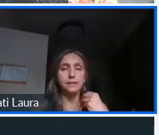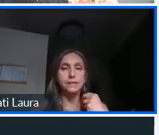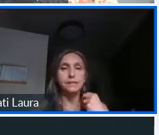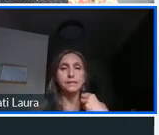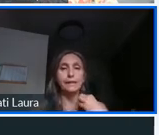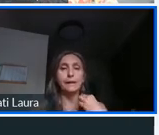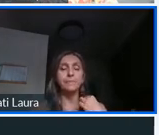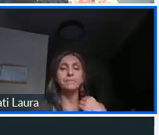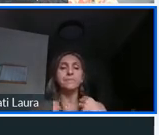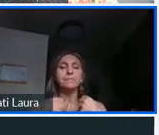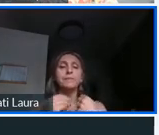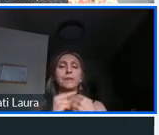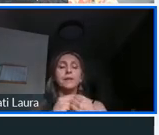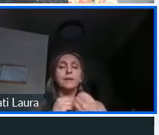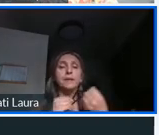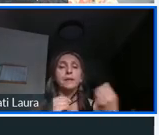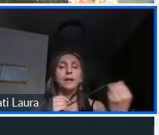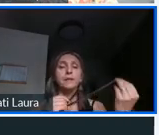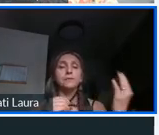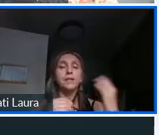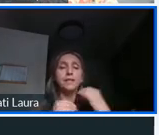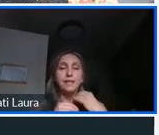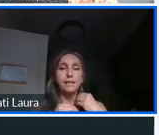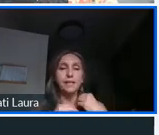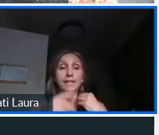ha una caratteristica,